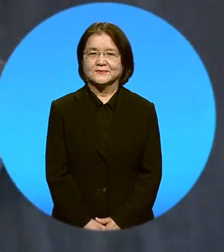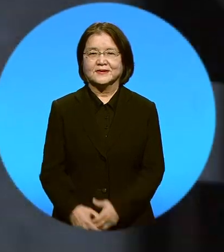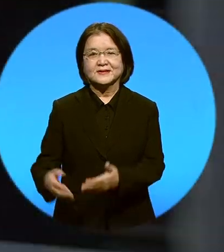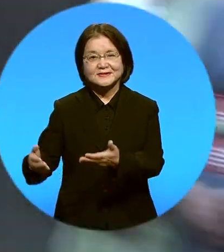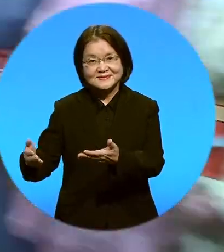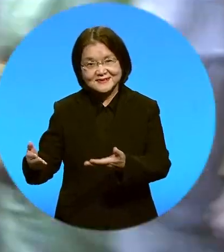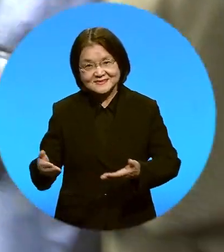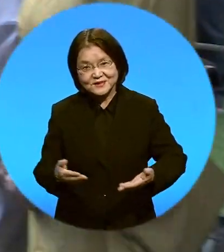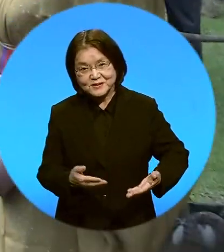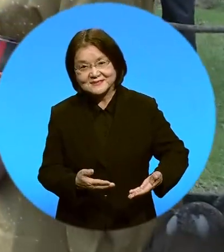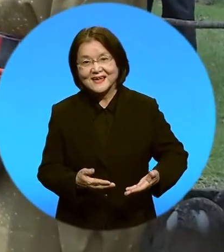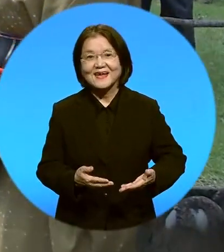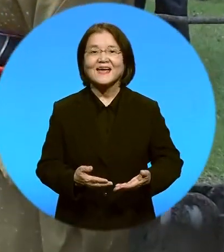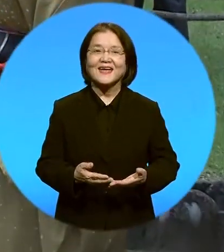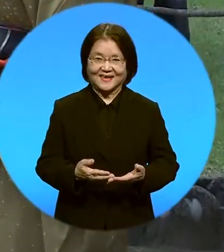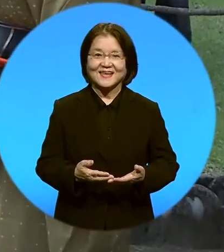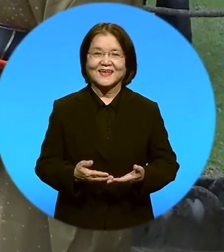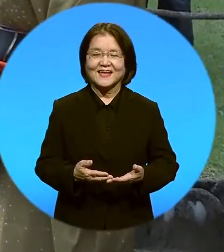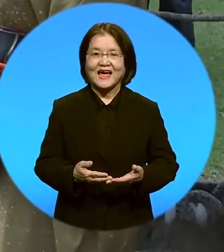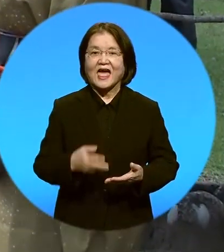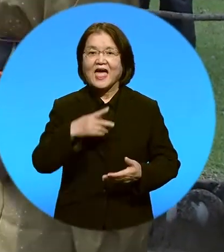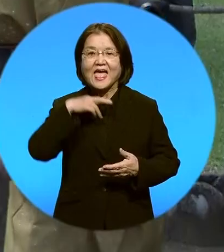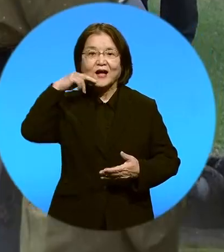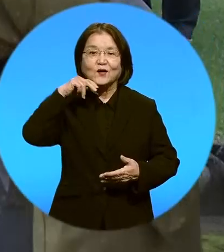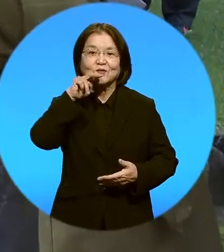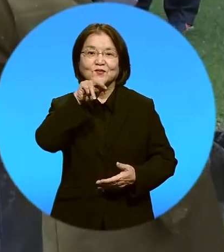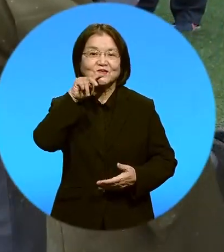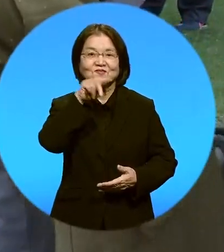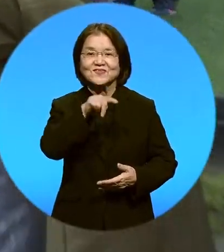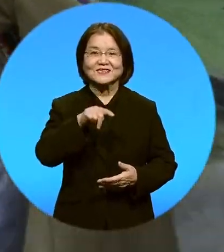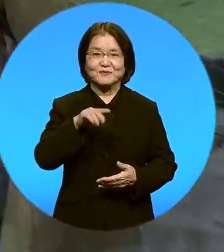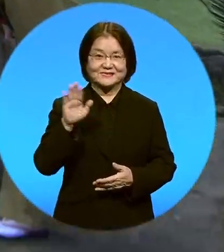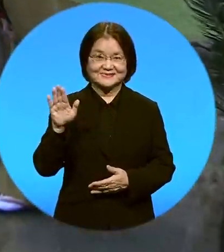ゼリモセ。 Welcome to 種子島。